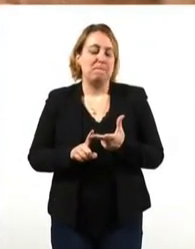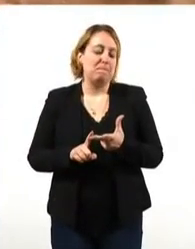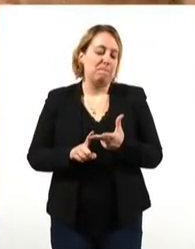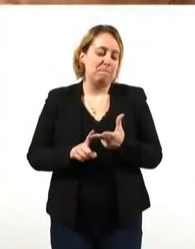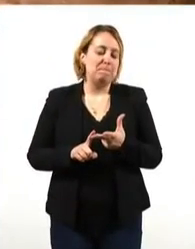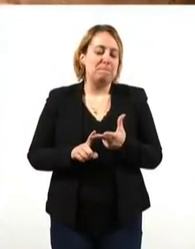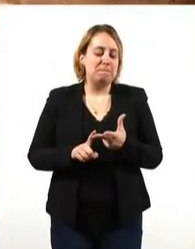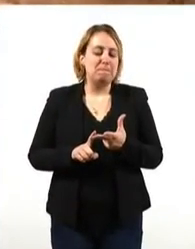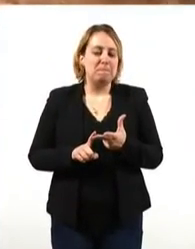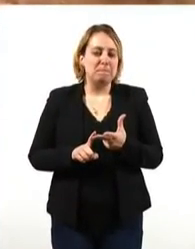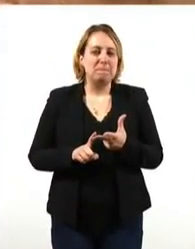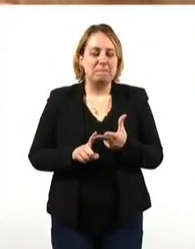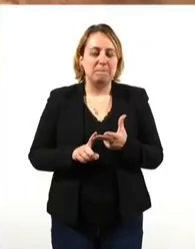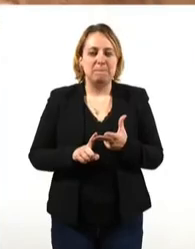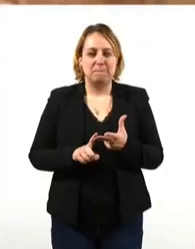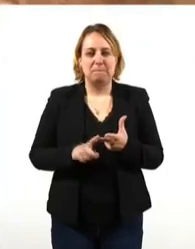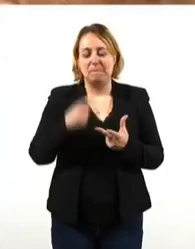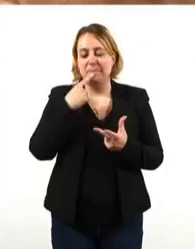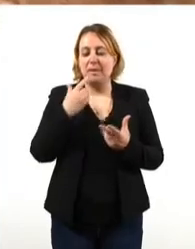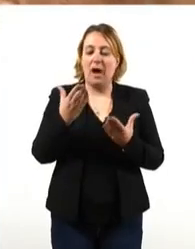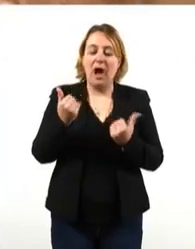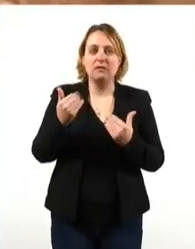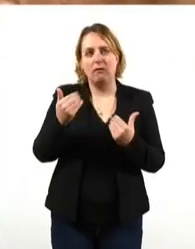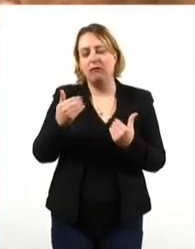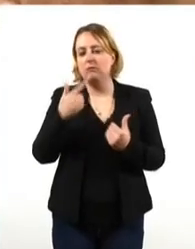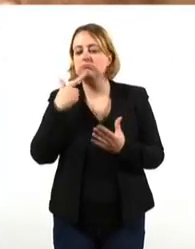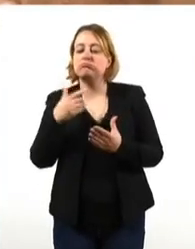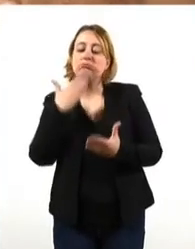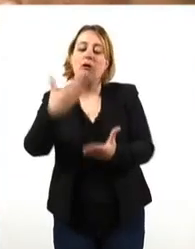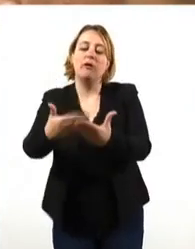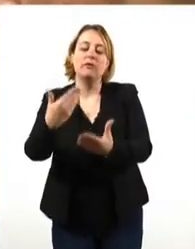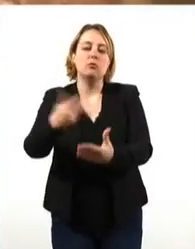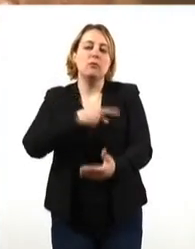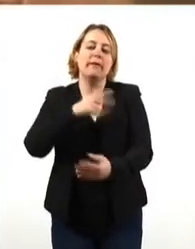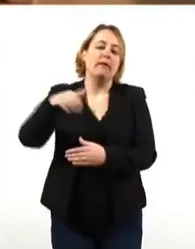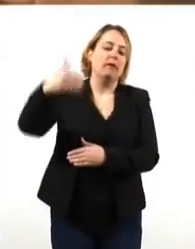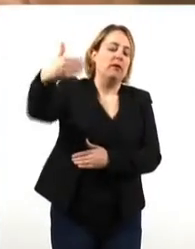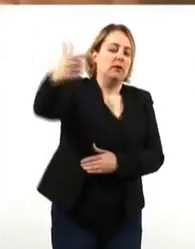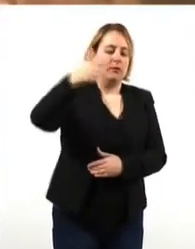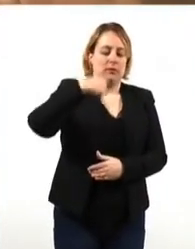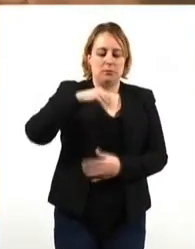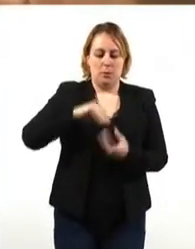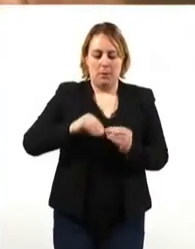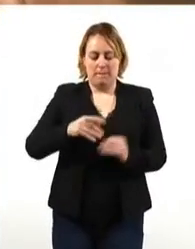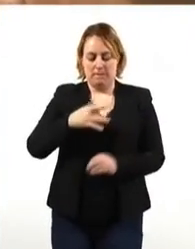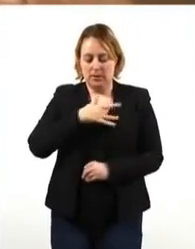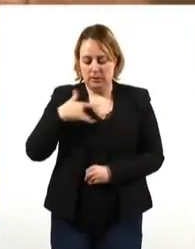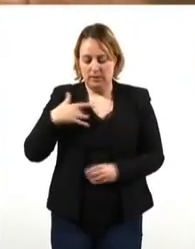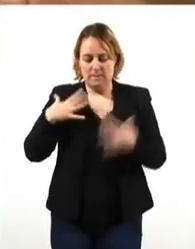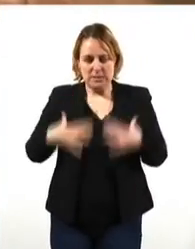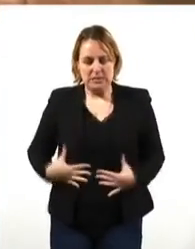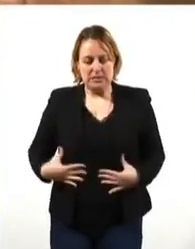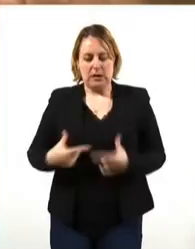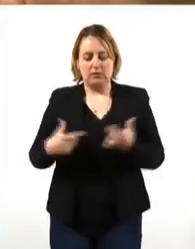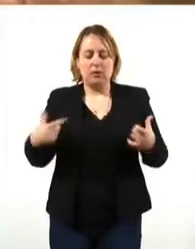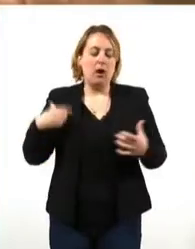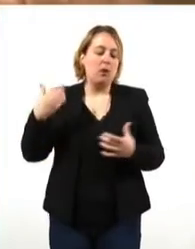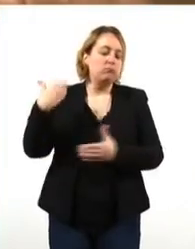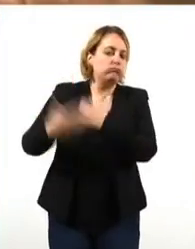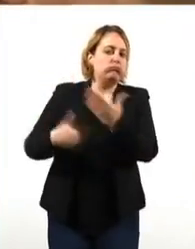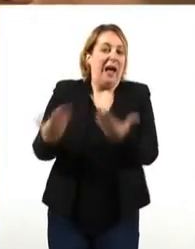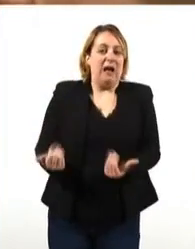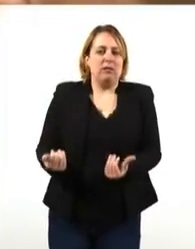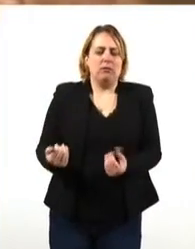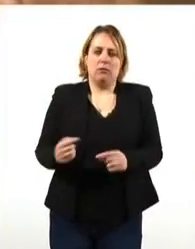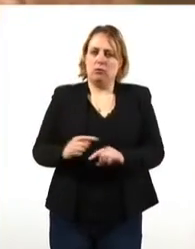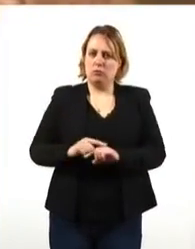ne pas attendre en fait, d'aller voir un médecin parce que voilà, notre santé s'est beaucoup dégradée au niveau physique et même